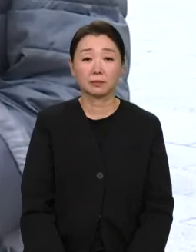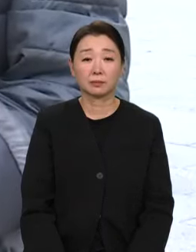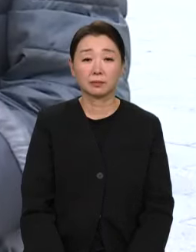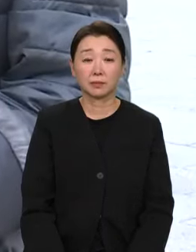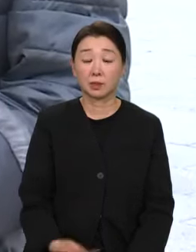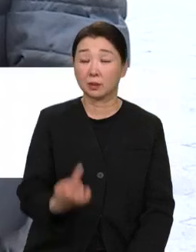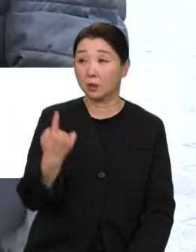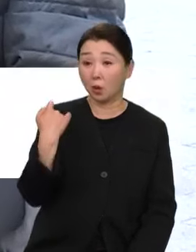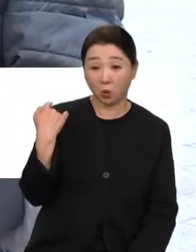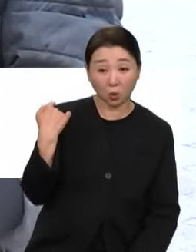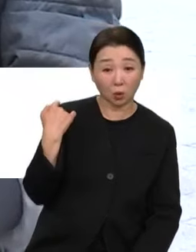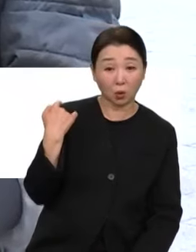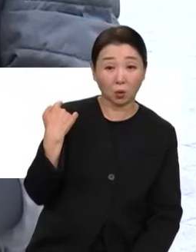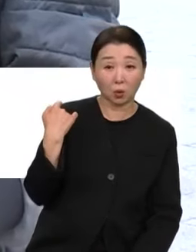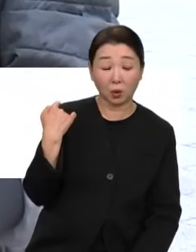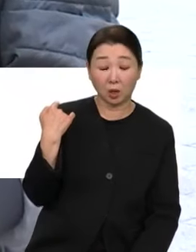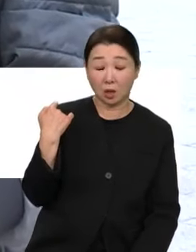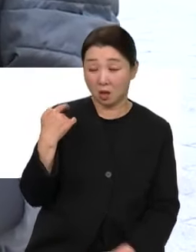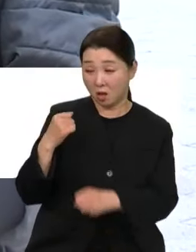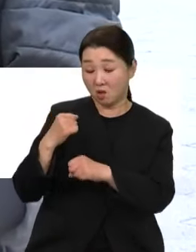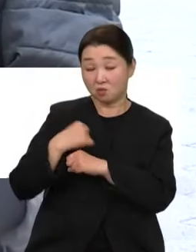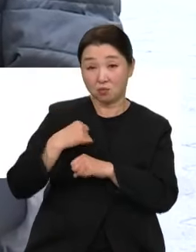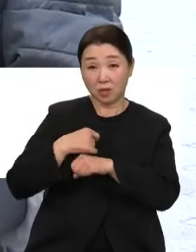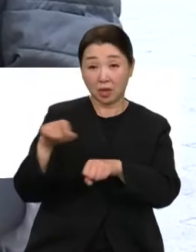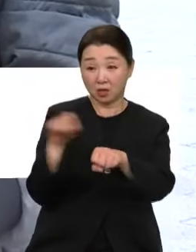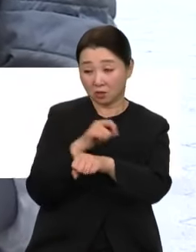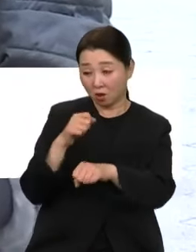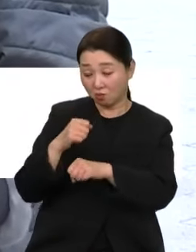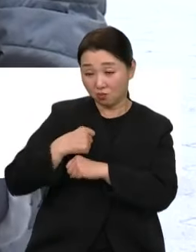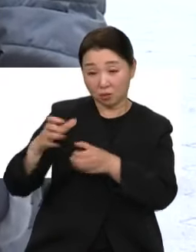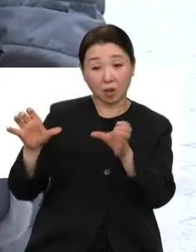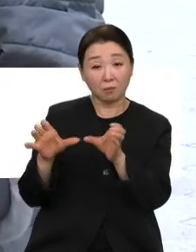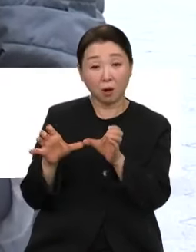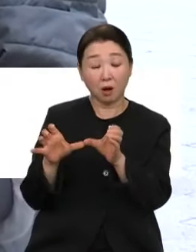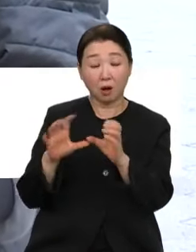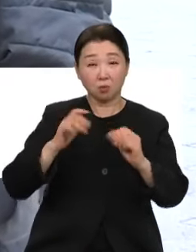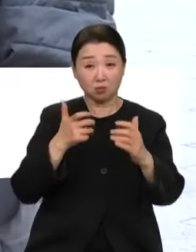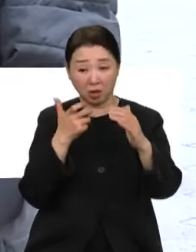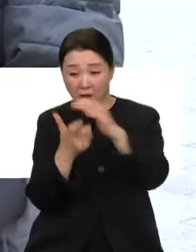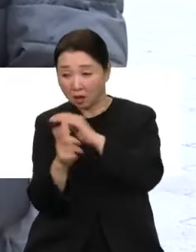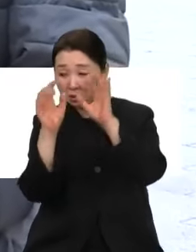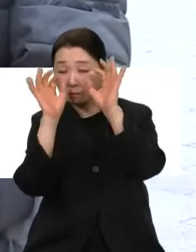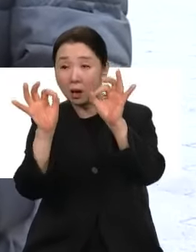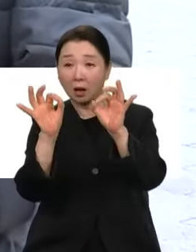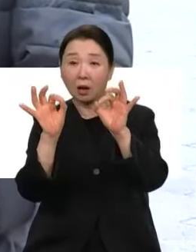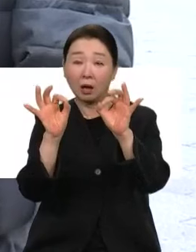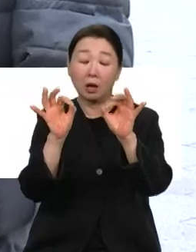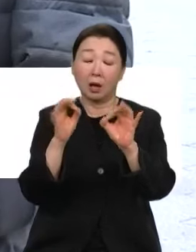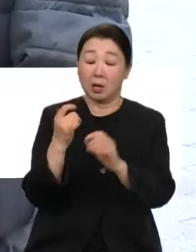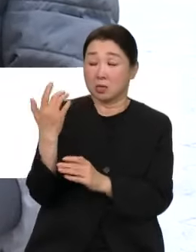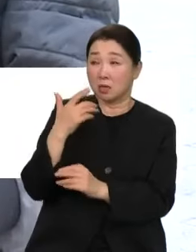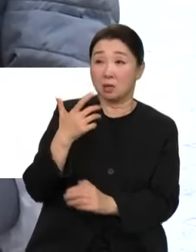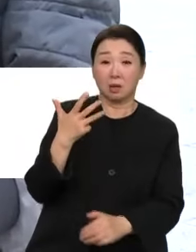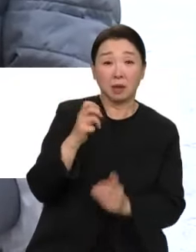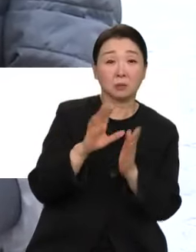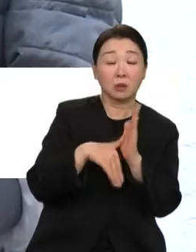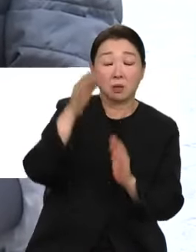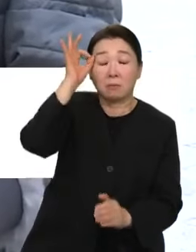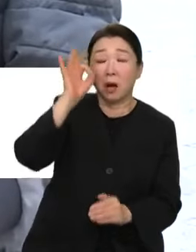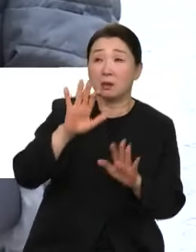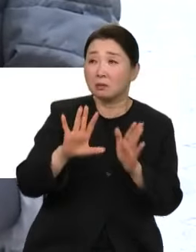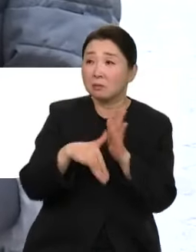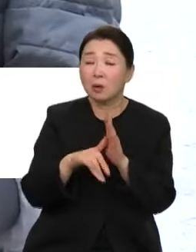사실 어제 그 공수 부대원들 특전사들이 국회 난의방을 보고 80년 또 생각났습니다. 지금